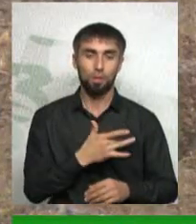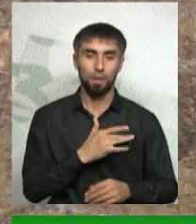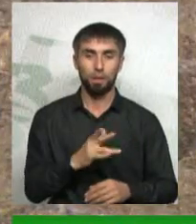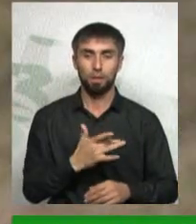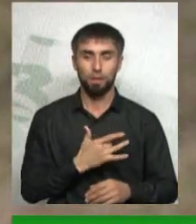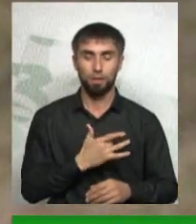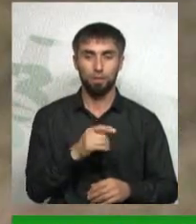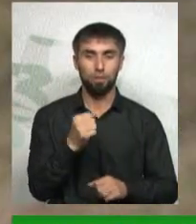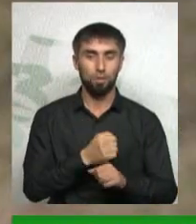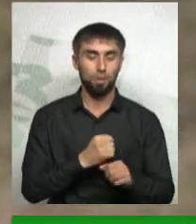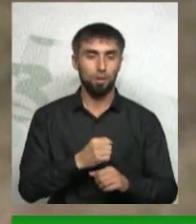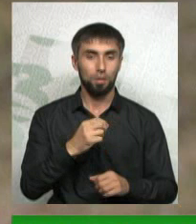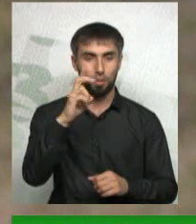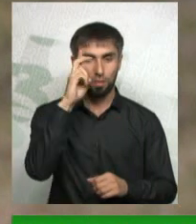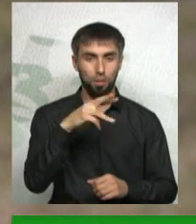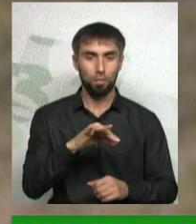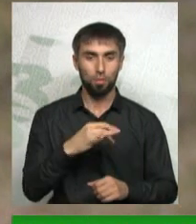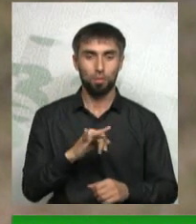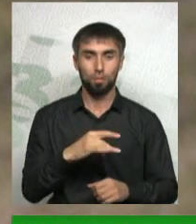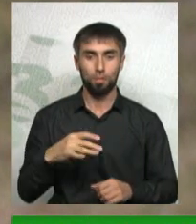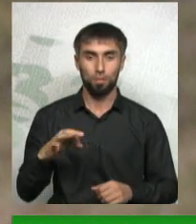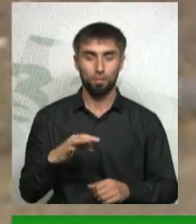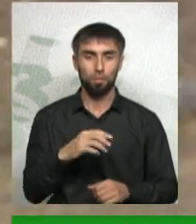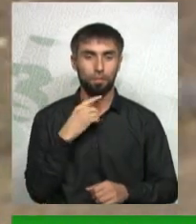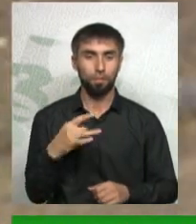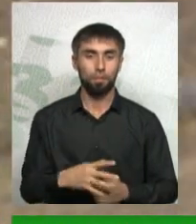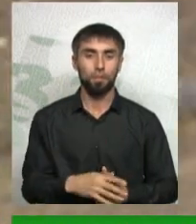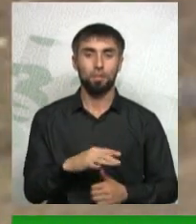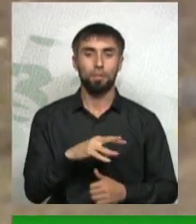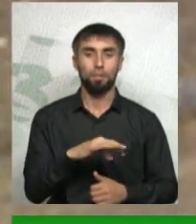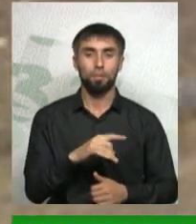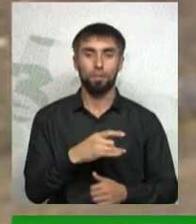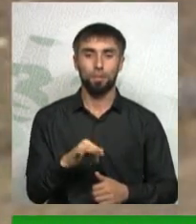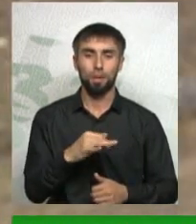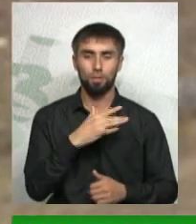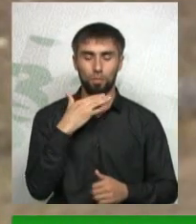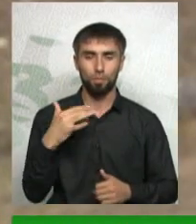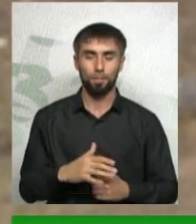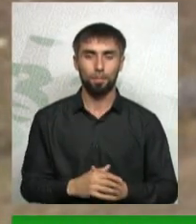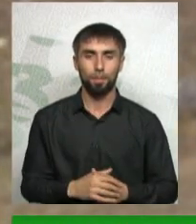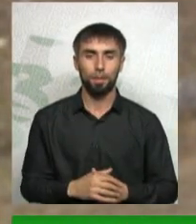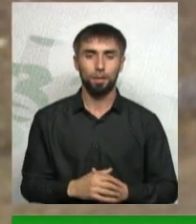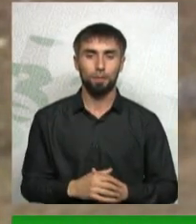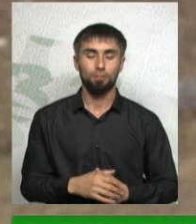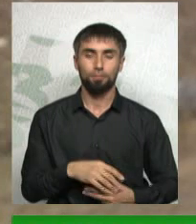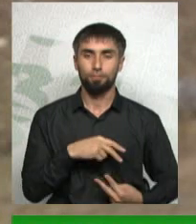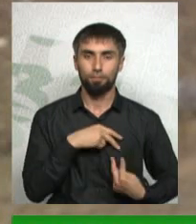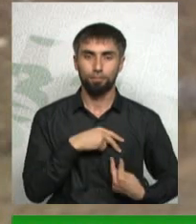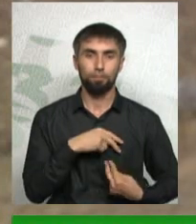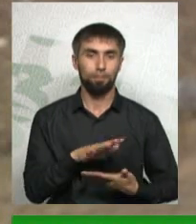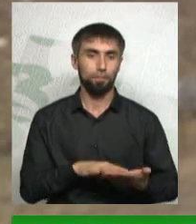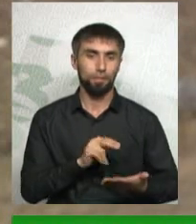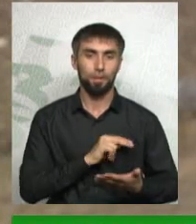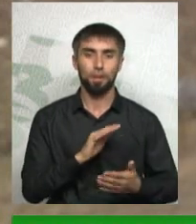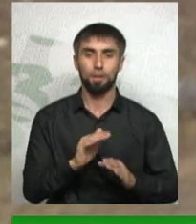устроенная Государственным музеем изобразительного искусства региона. Музей много и плодотворно работает с детьми